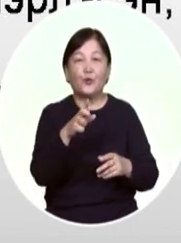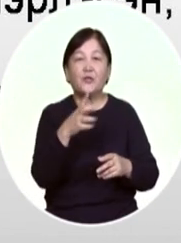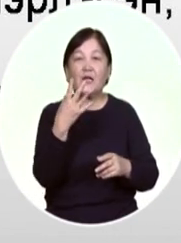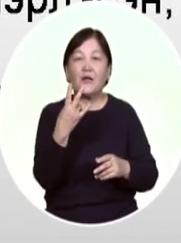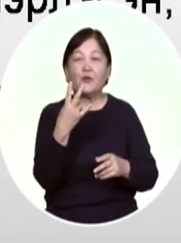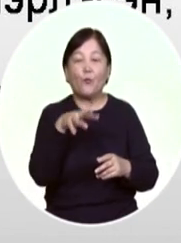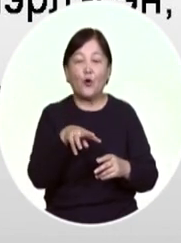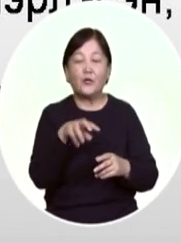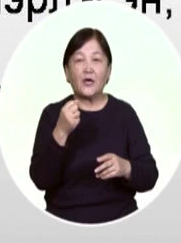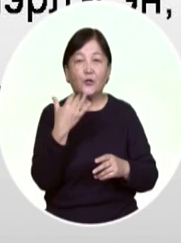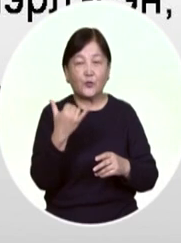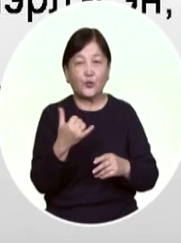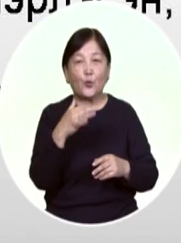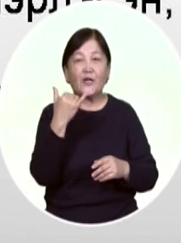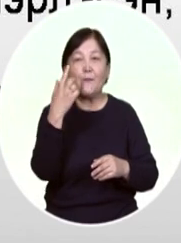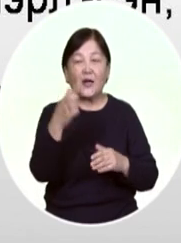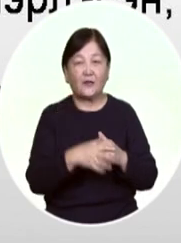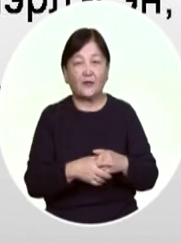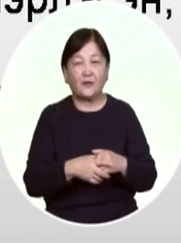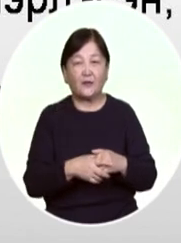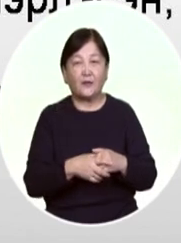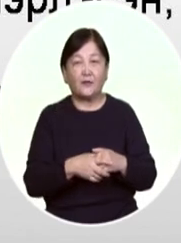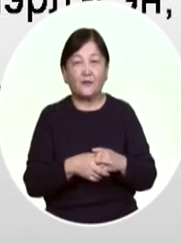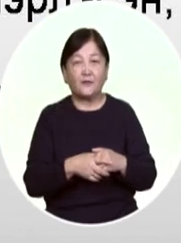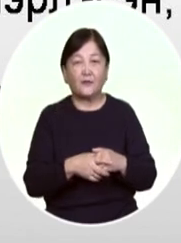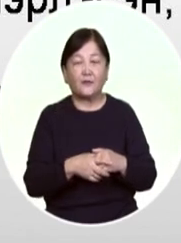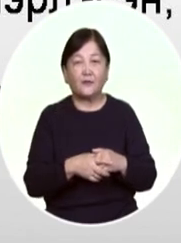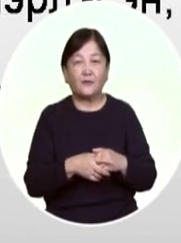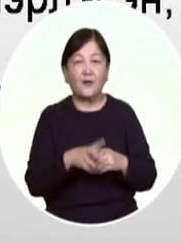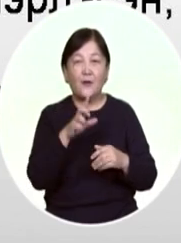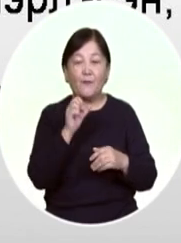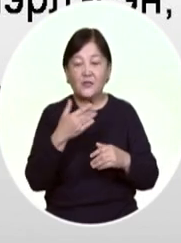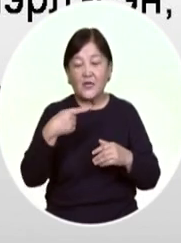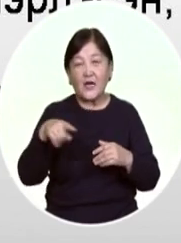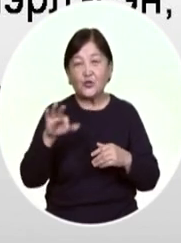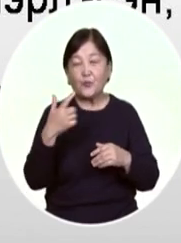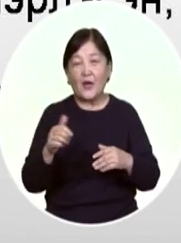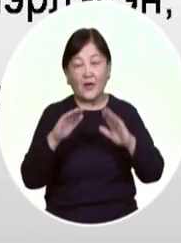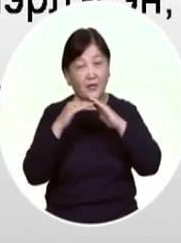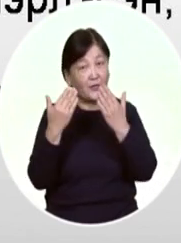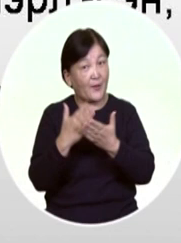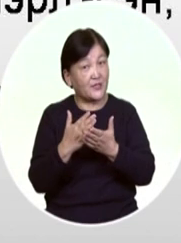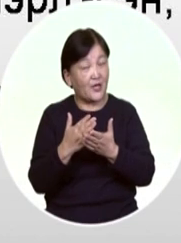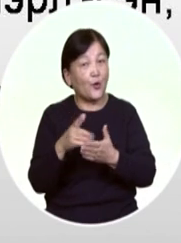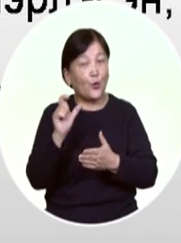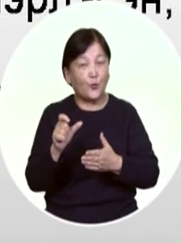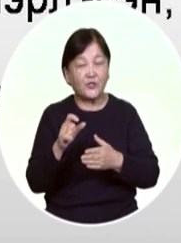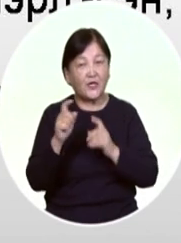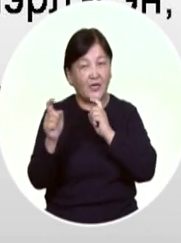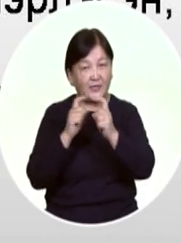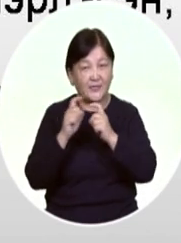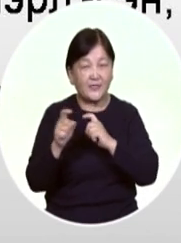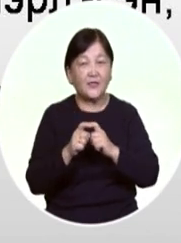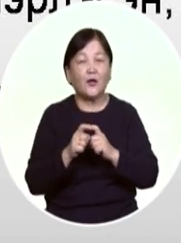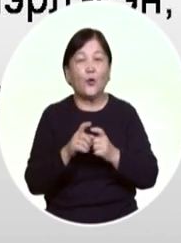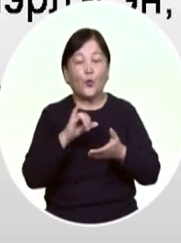Улан Баатар. За өгнөд утга өгөөрэй. Бас хажууд байгаа хамт телевизж байгаа хүмүүстэйгээ ярилцаад утга